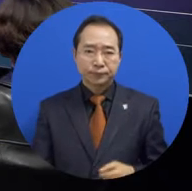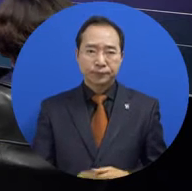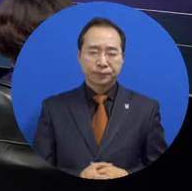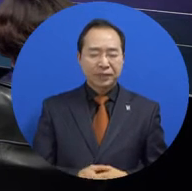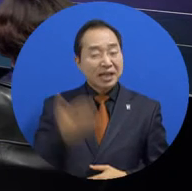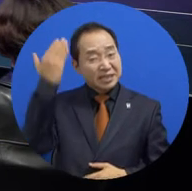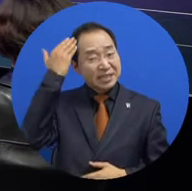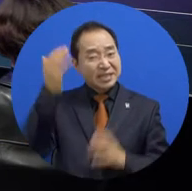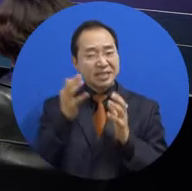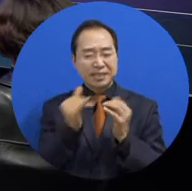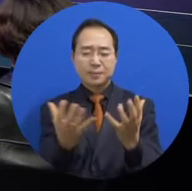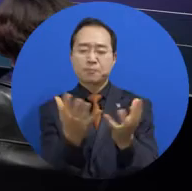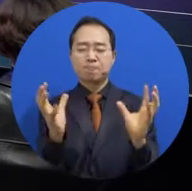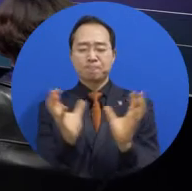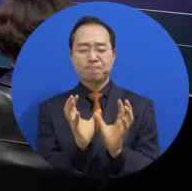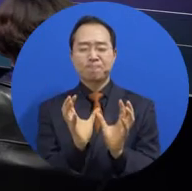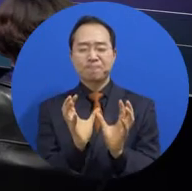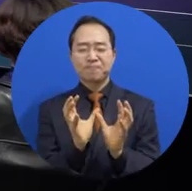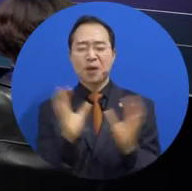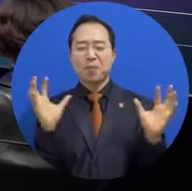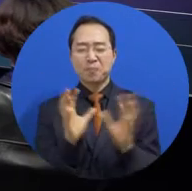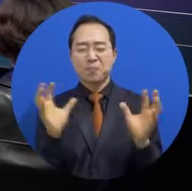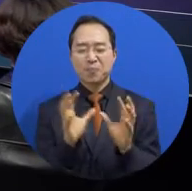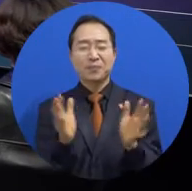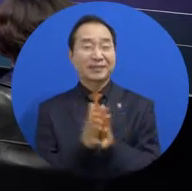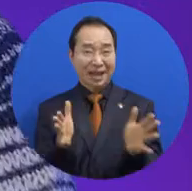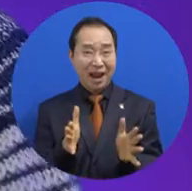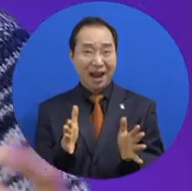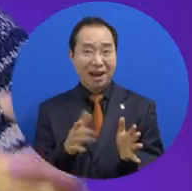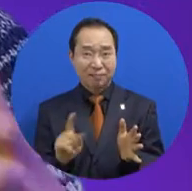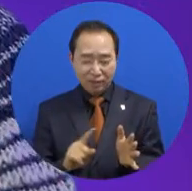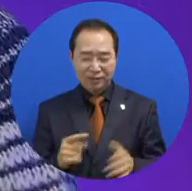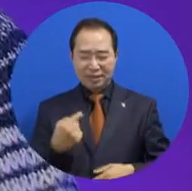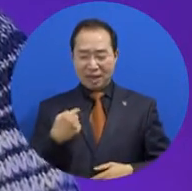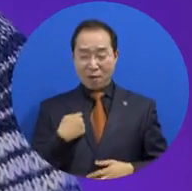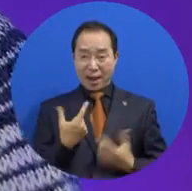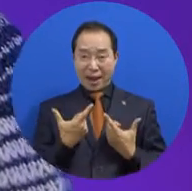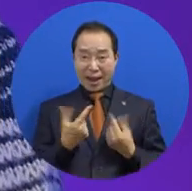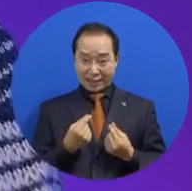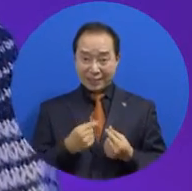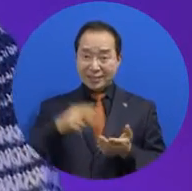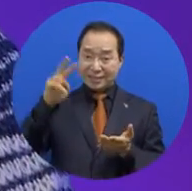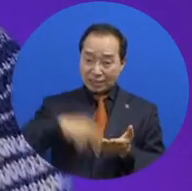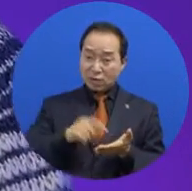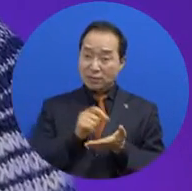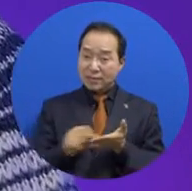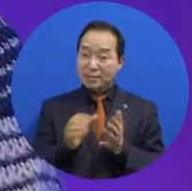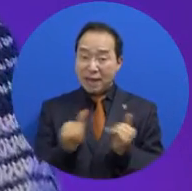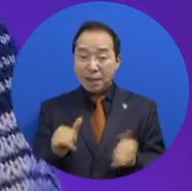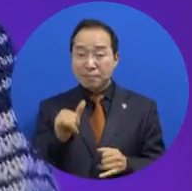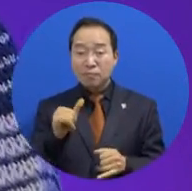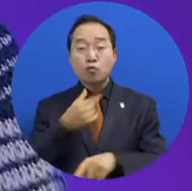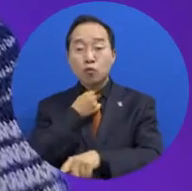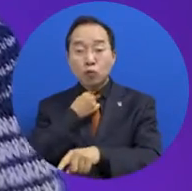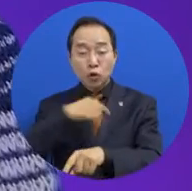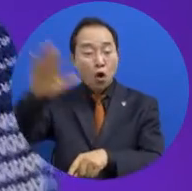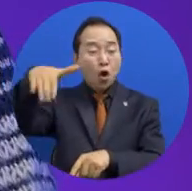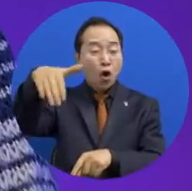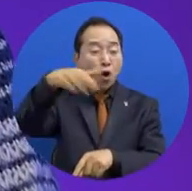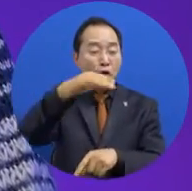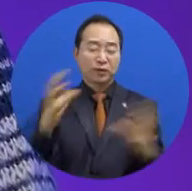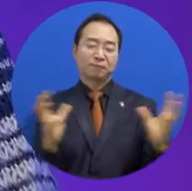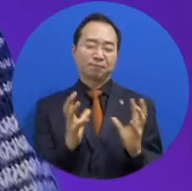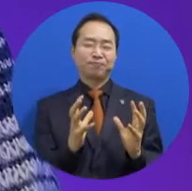그래서 제가 이제 지식인 공동체라는 걸 시작을 했어요. 그래서 이제 일단 저랑 같이 읽고 쓸 사람들을